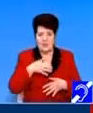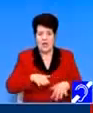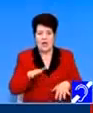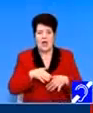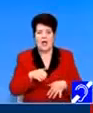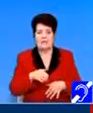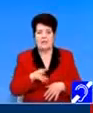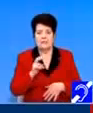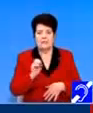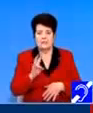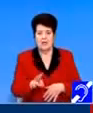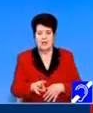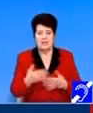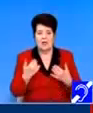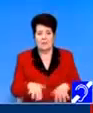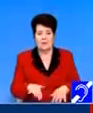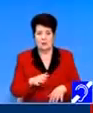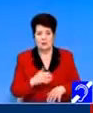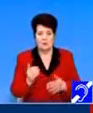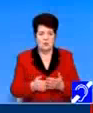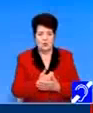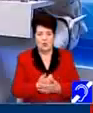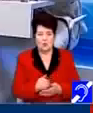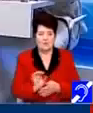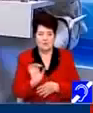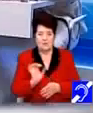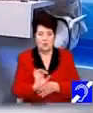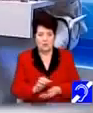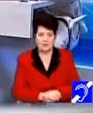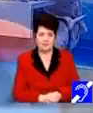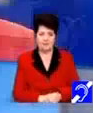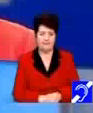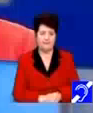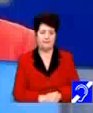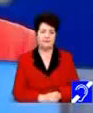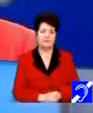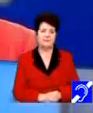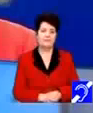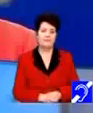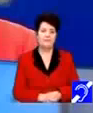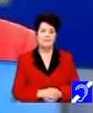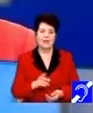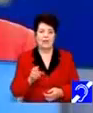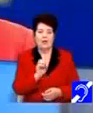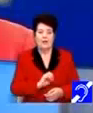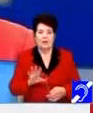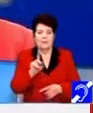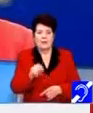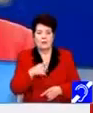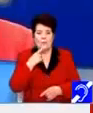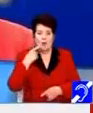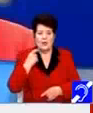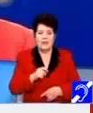Kazahstan au pierdut enorm din încasarea taxelor de import. Comisarul European pentru